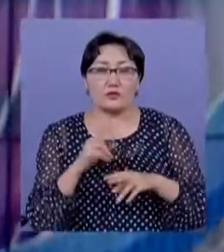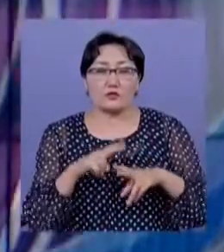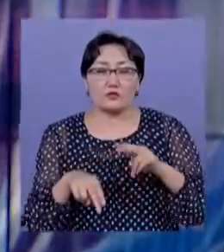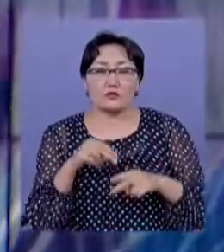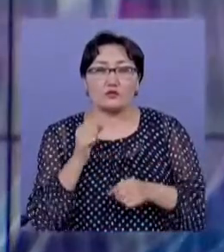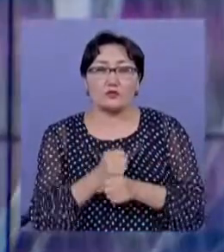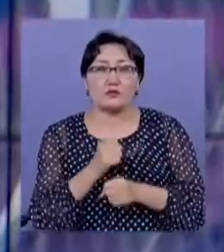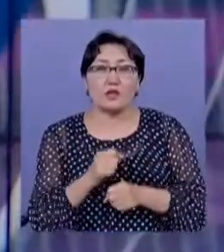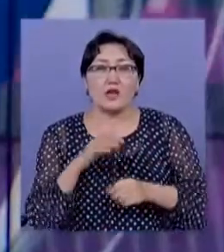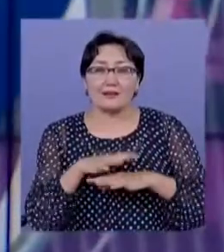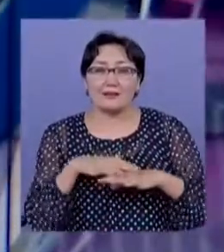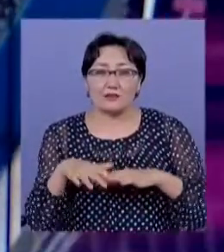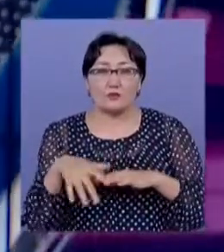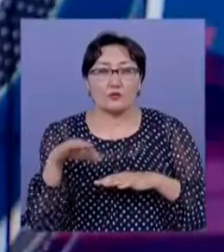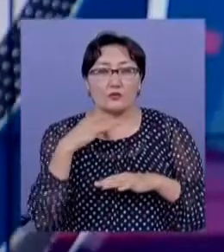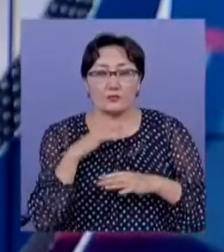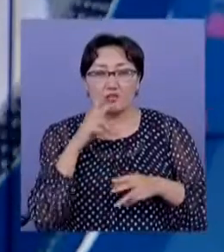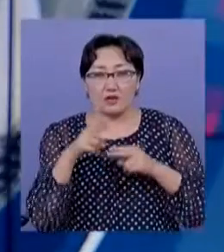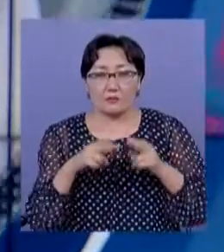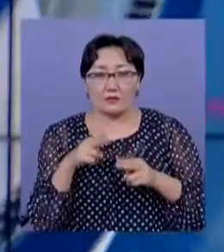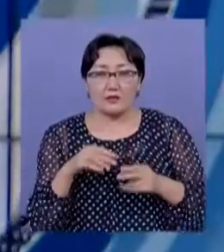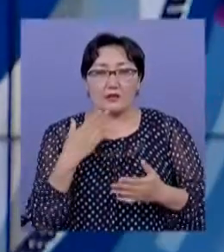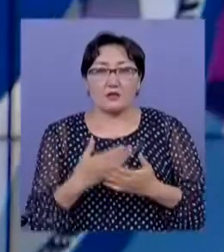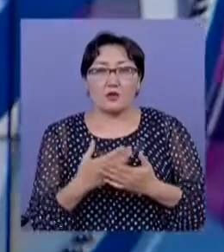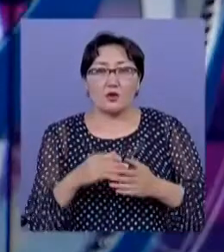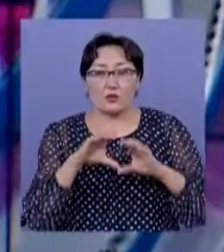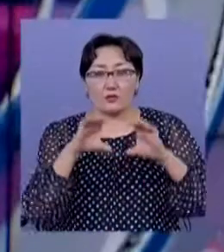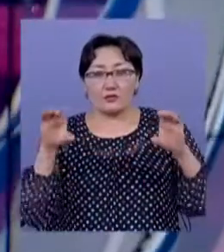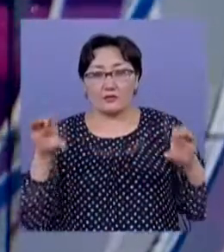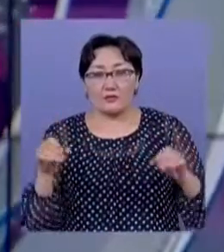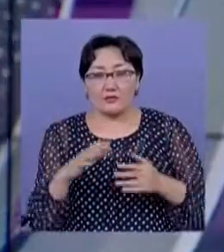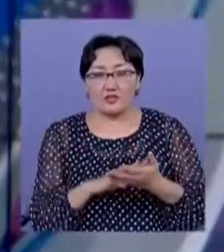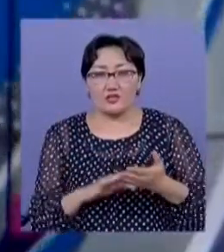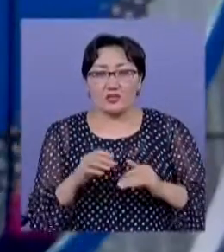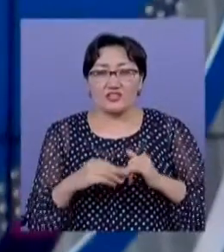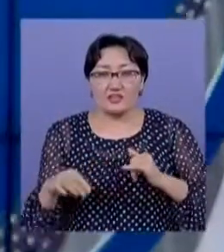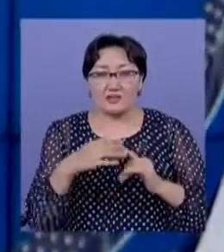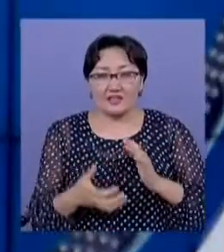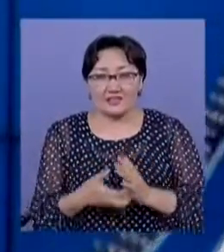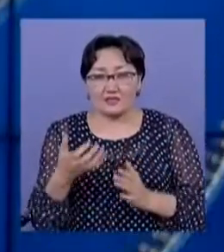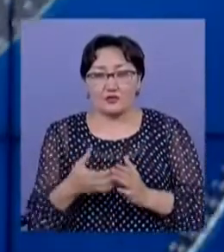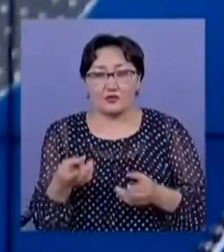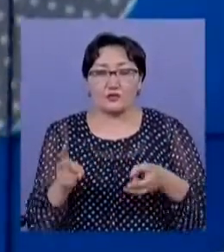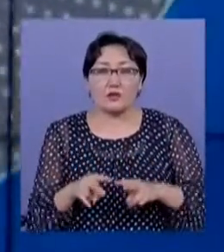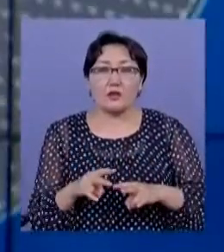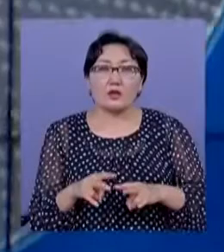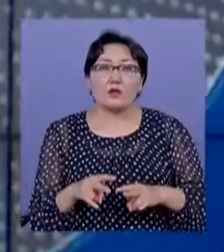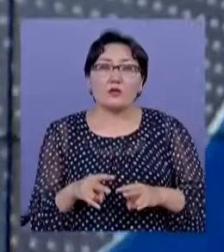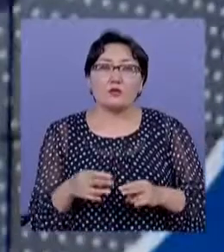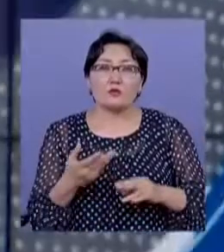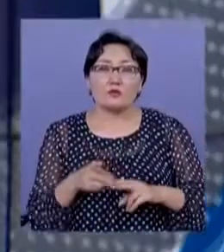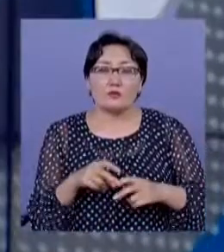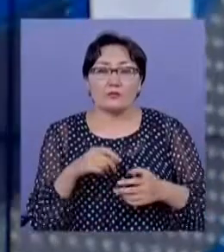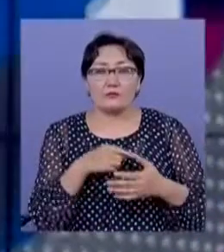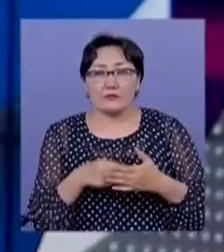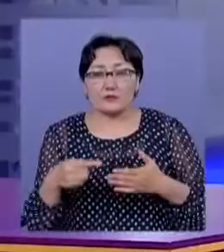жұмыстарына халықтың көбі шағым айтып жатады. Мәселен, құбыр тартқандар жерді қазған күйе қалдырып кетсе, біреулердің жұмысынан олқылық